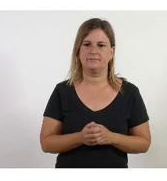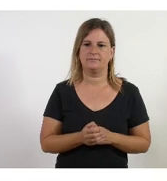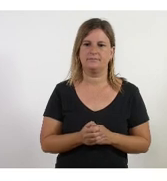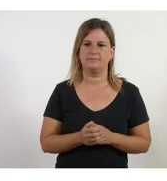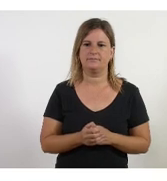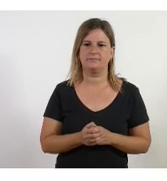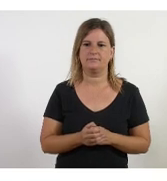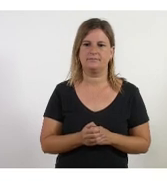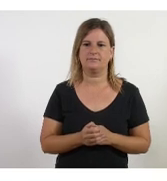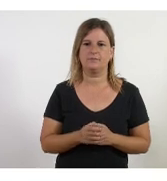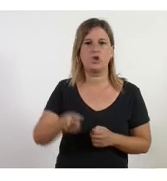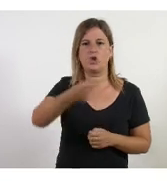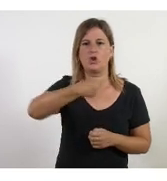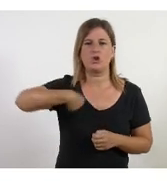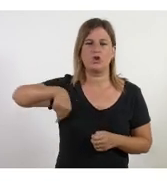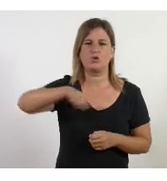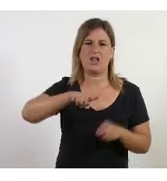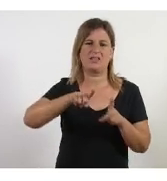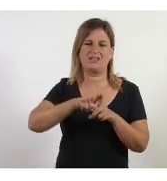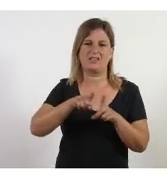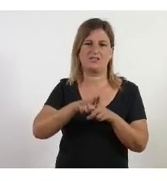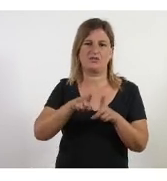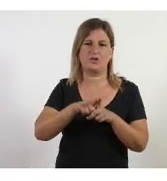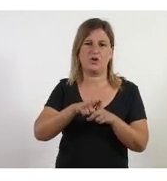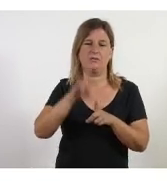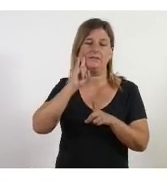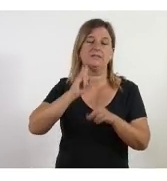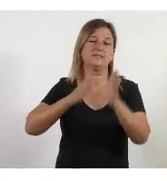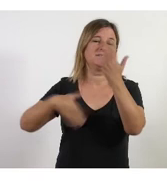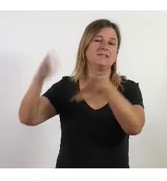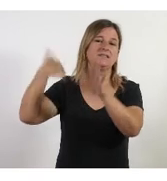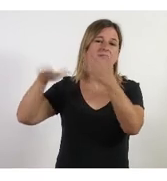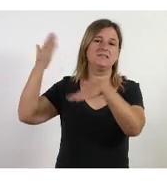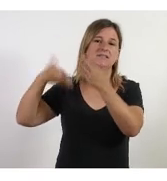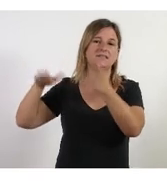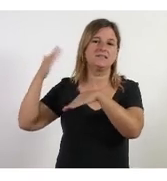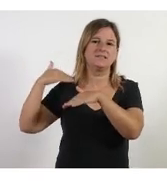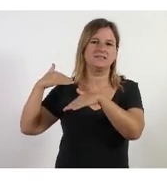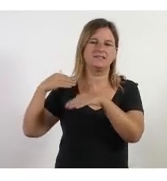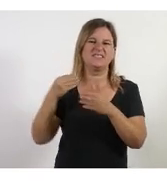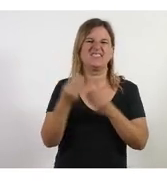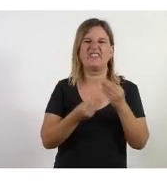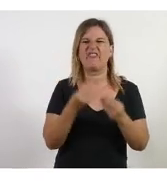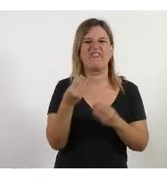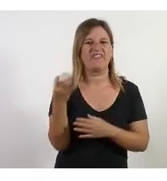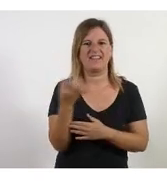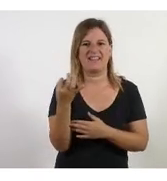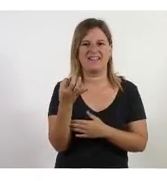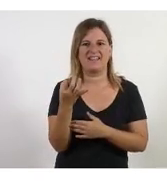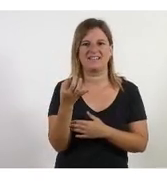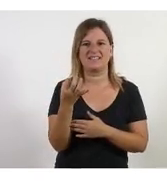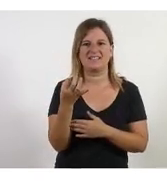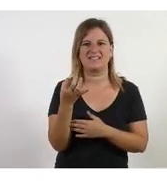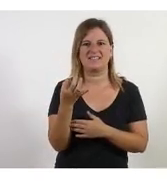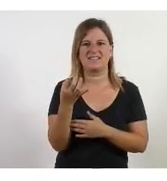nosaltres ancestralment, no, en el principi dels temps, fèiem una cosa que era que ens assentàvem